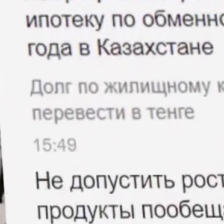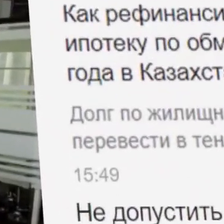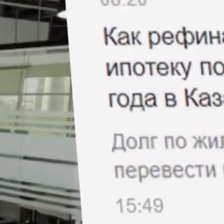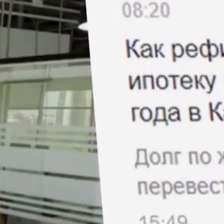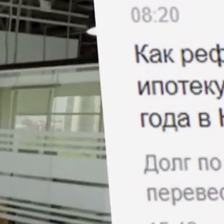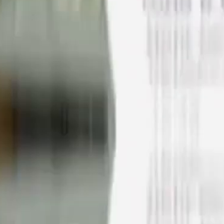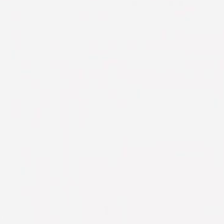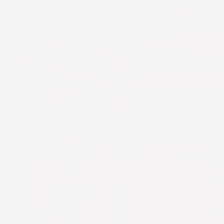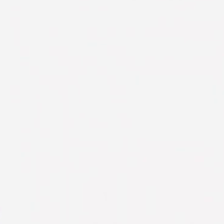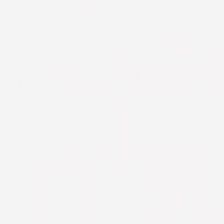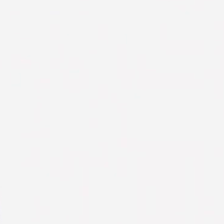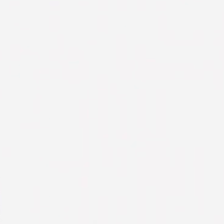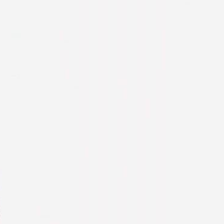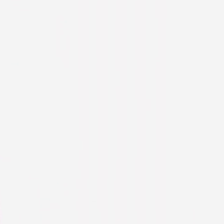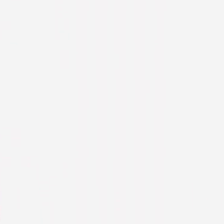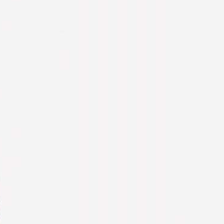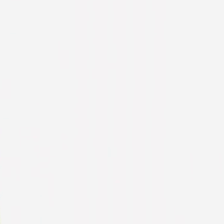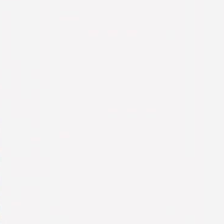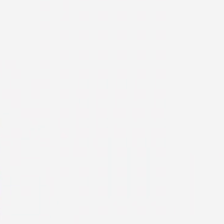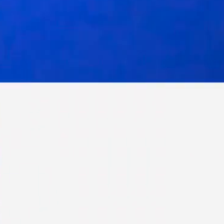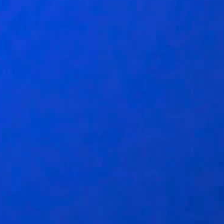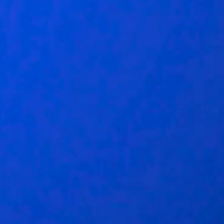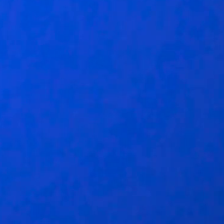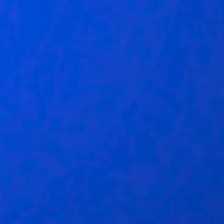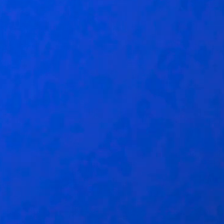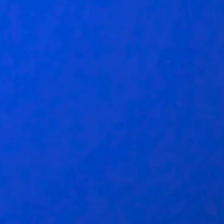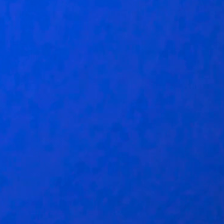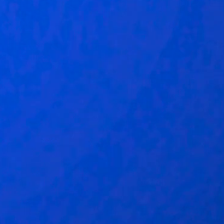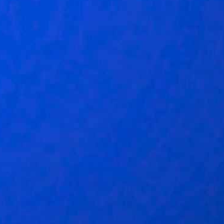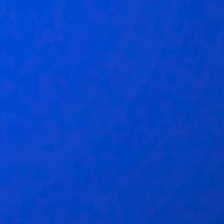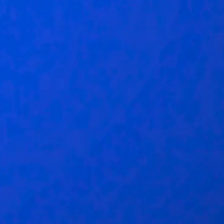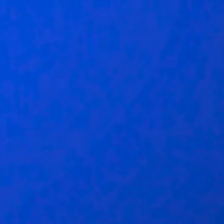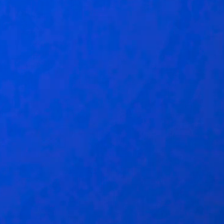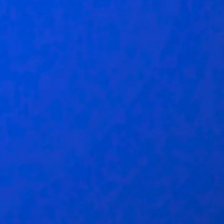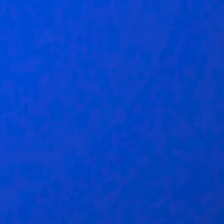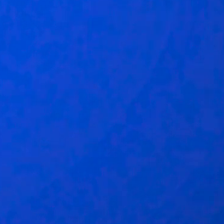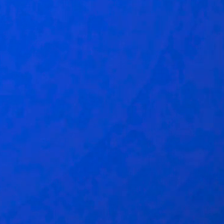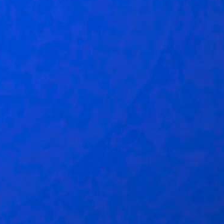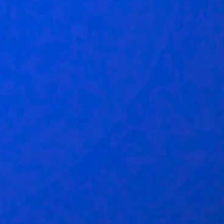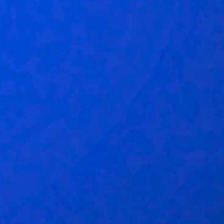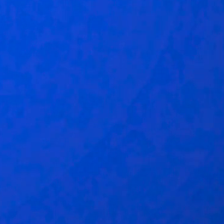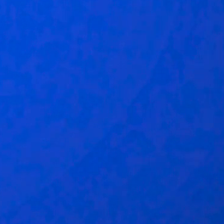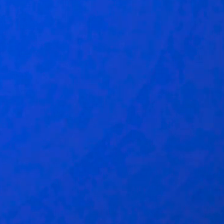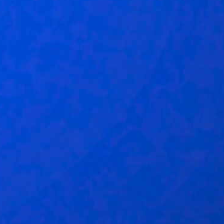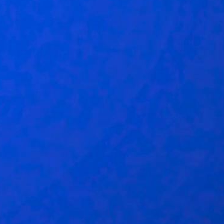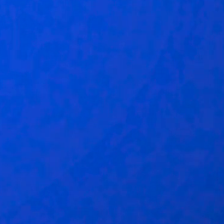Нурфин. Полезная информация о ваших деньгах. Нурфин. Проект IT-компании